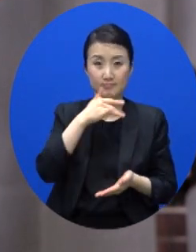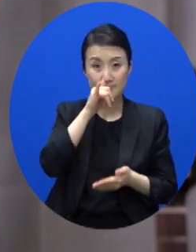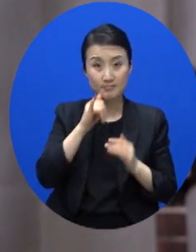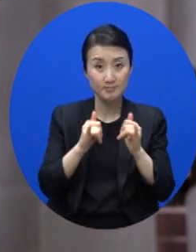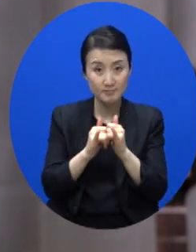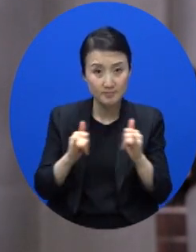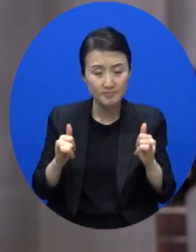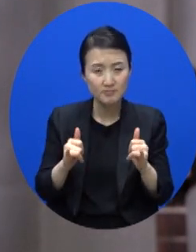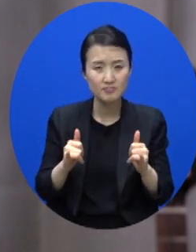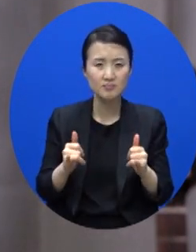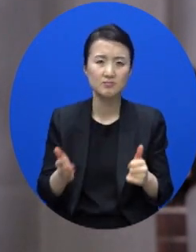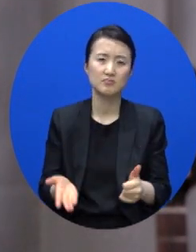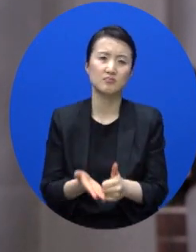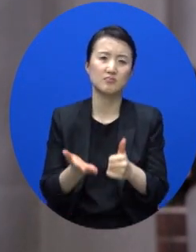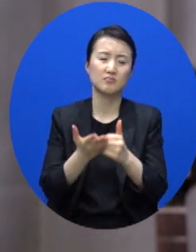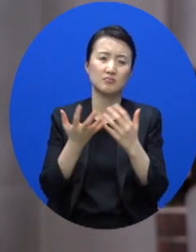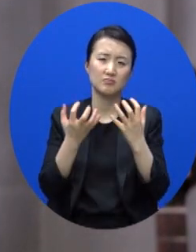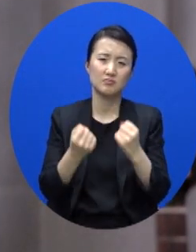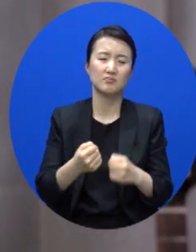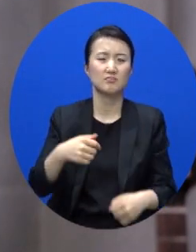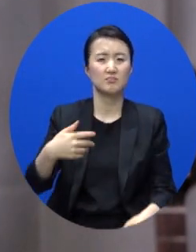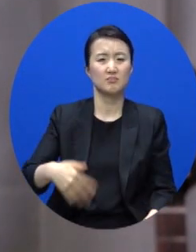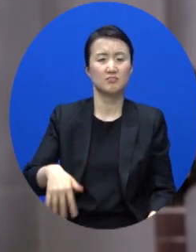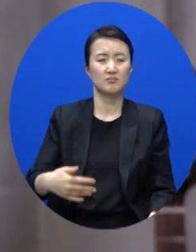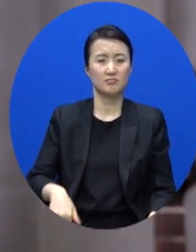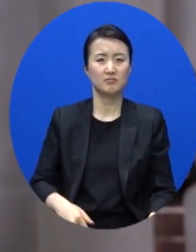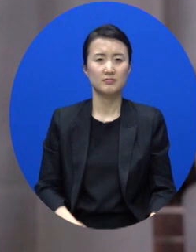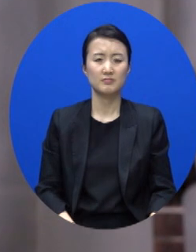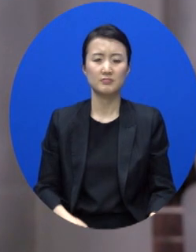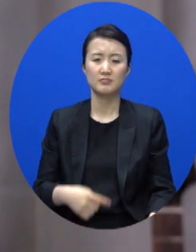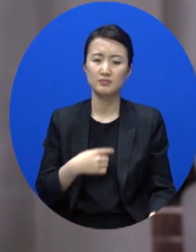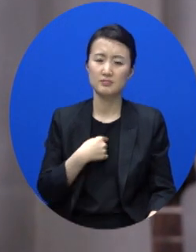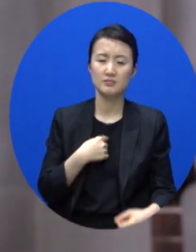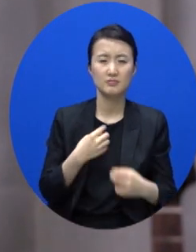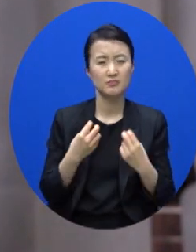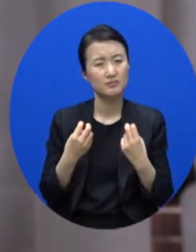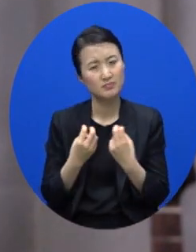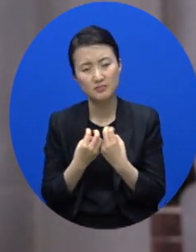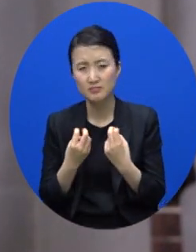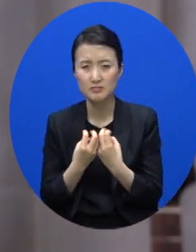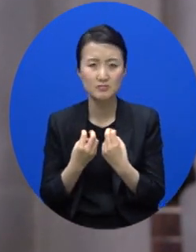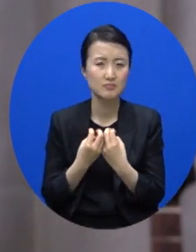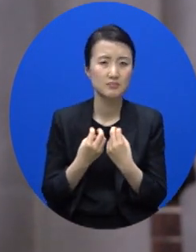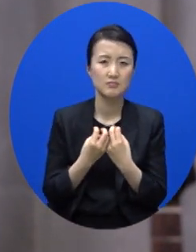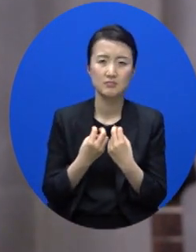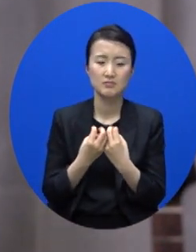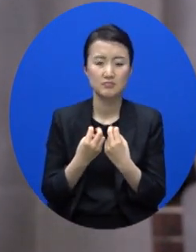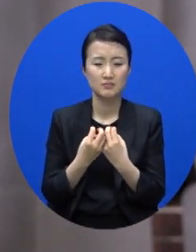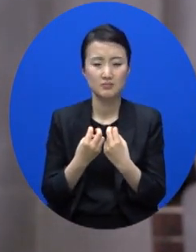후학들을 많이 배출을 못했는데 참 너무나도